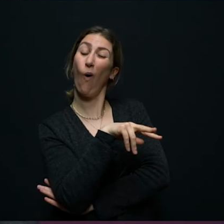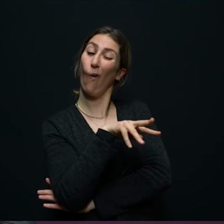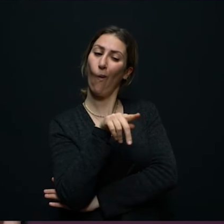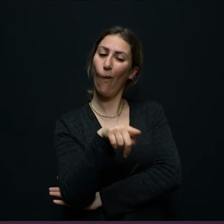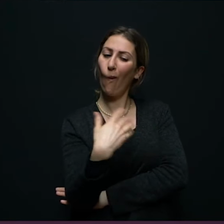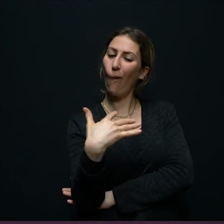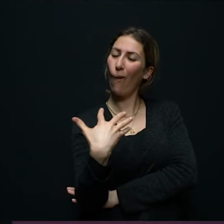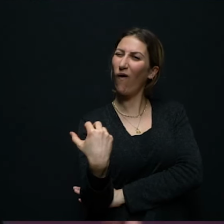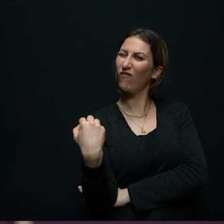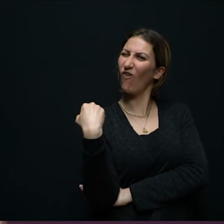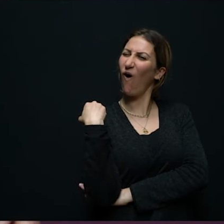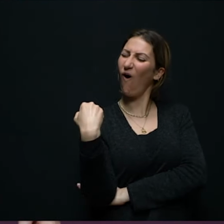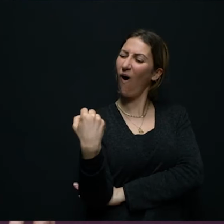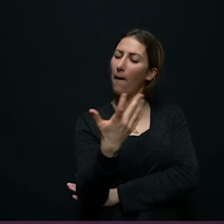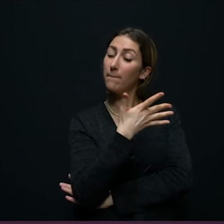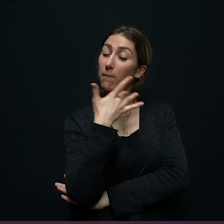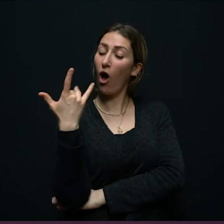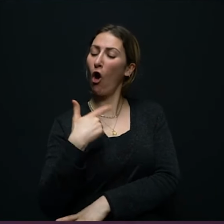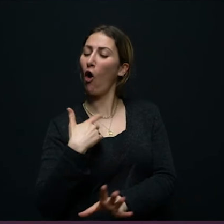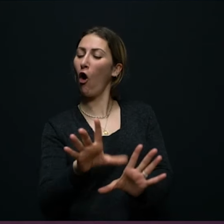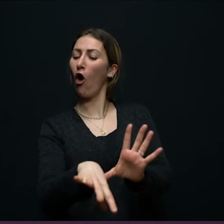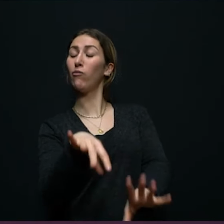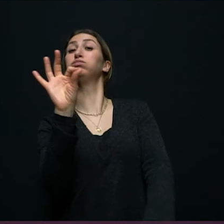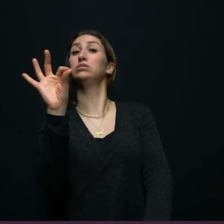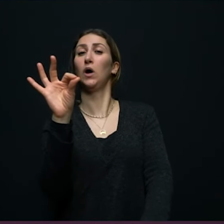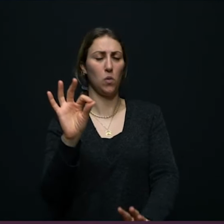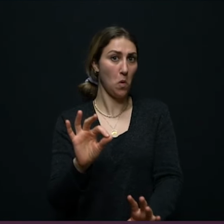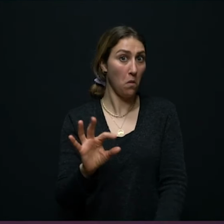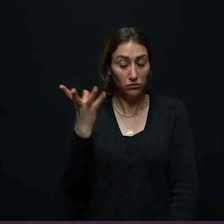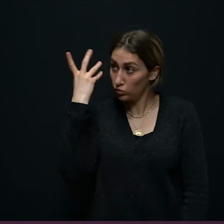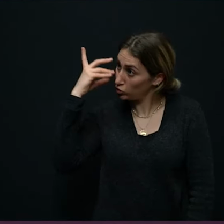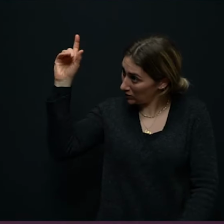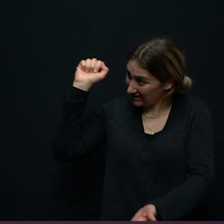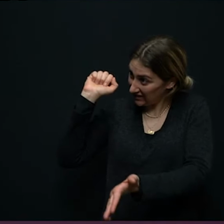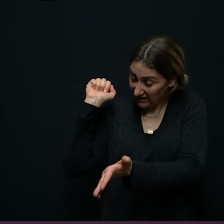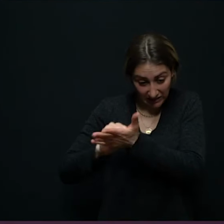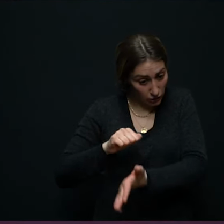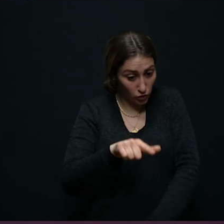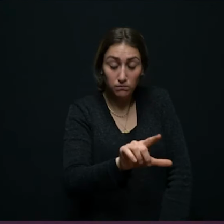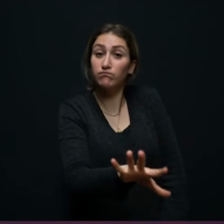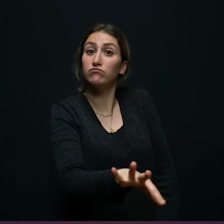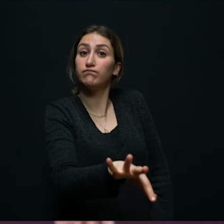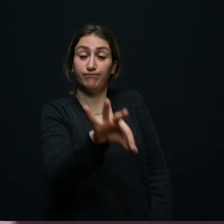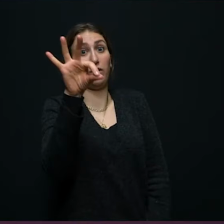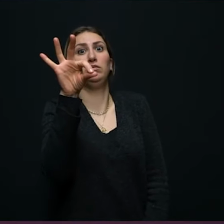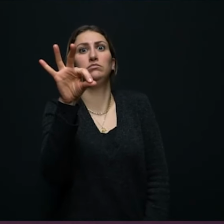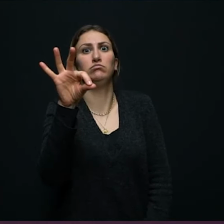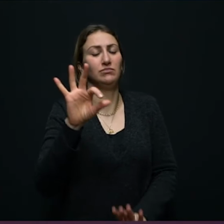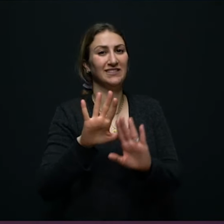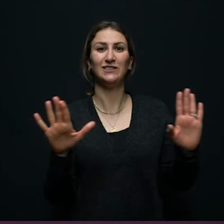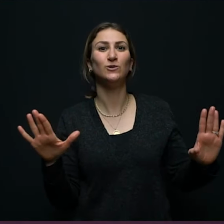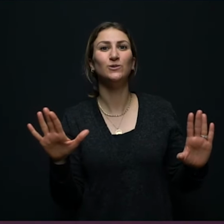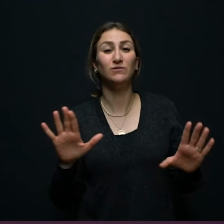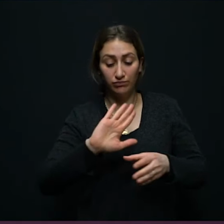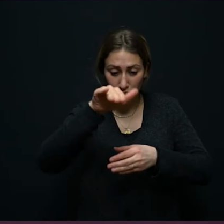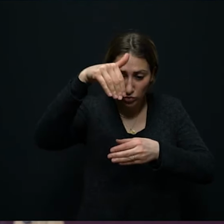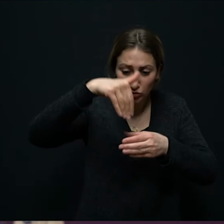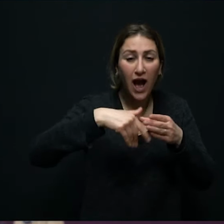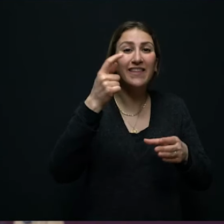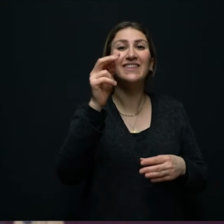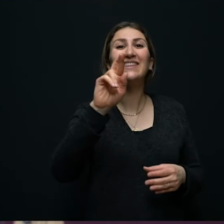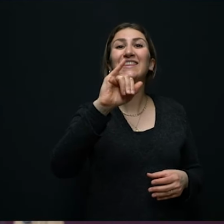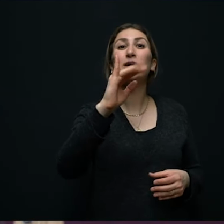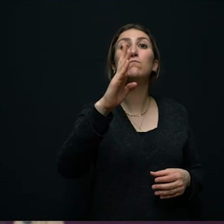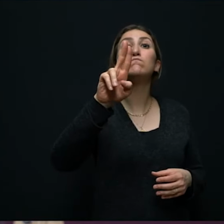nations c'est le choix de dieu il a pris et l'a mis à part les tribus d'ailleurs pas une tribu qui était meilleure qu'une autre mais dieu a fait